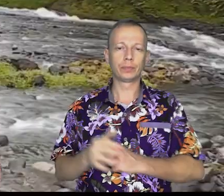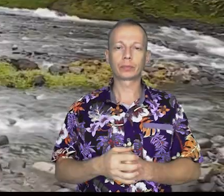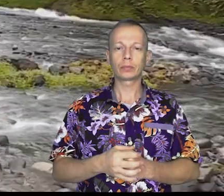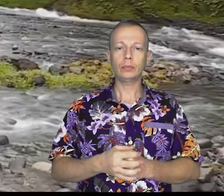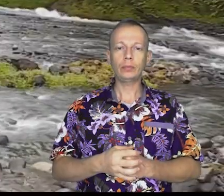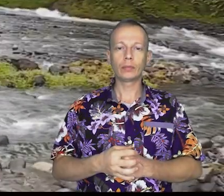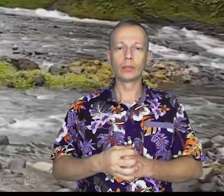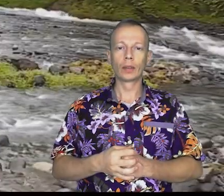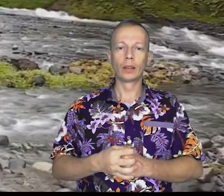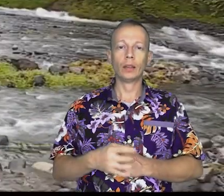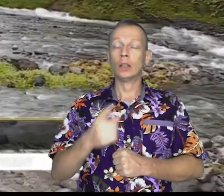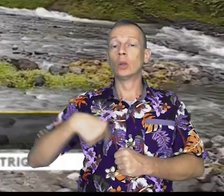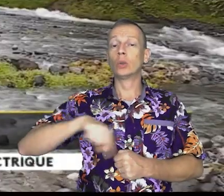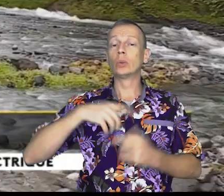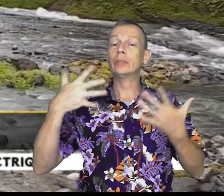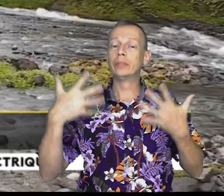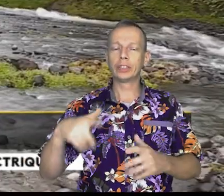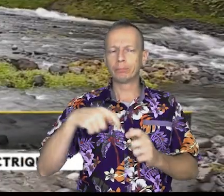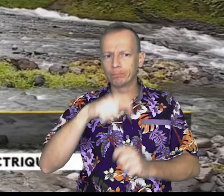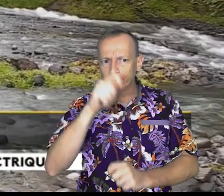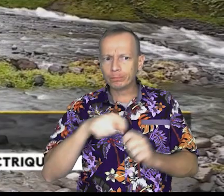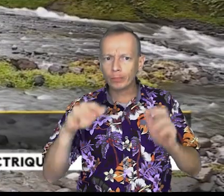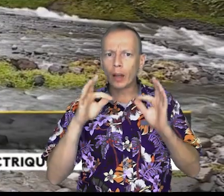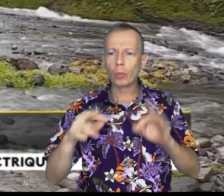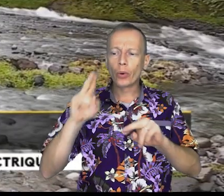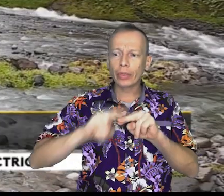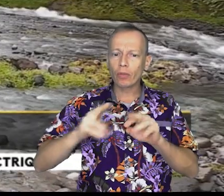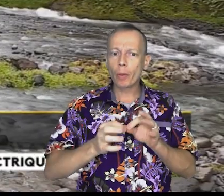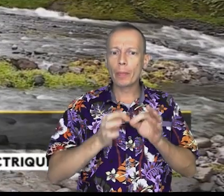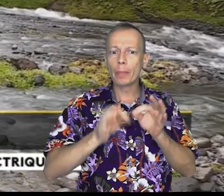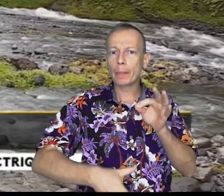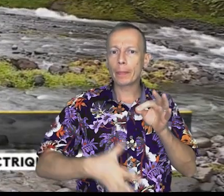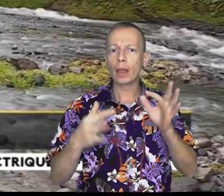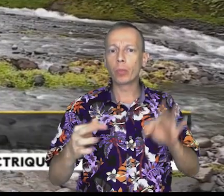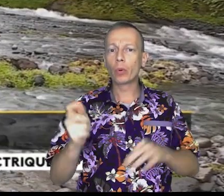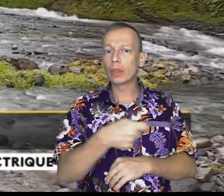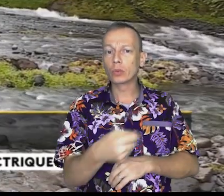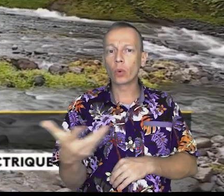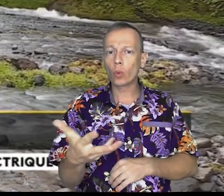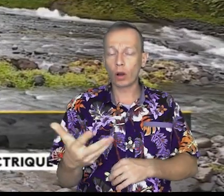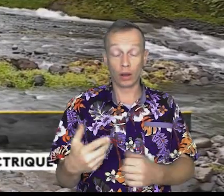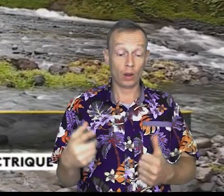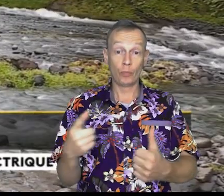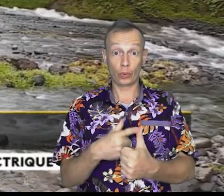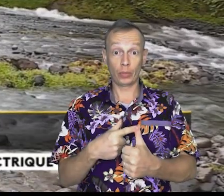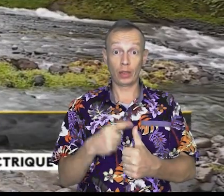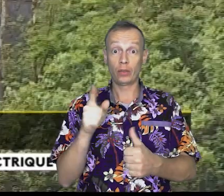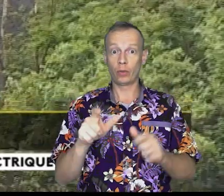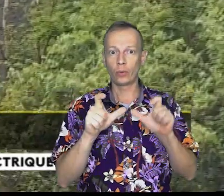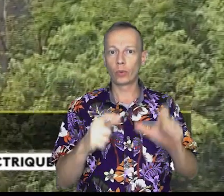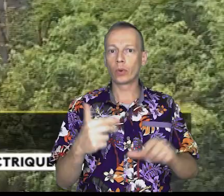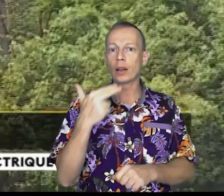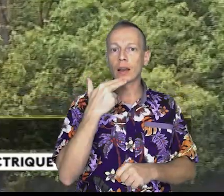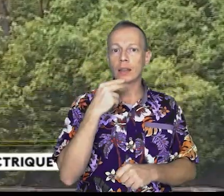avons identifié et évalué les impacts environnementaux liés à ces travaux. Le premier impact environnemental concerne la qualité de l'eau.